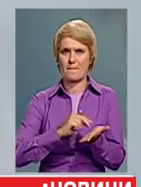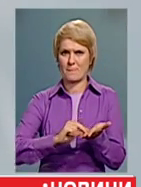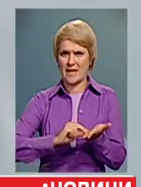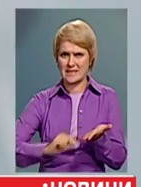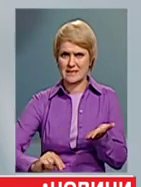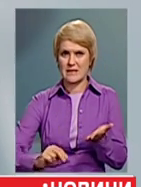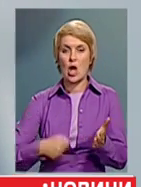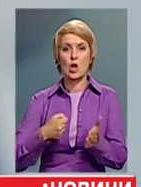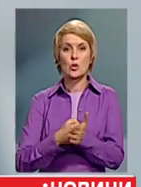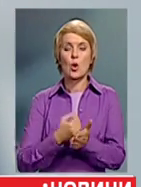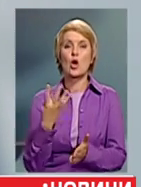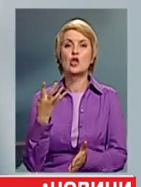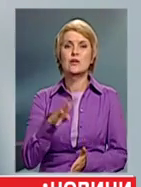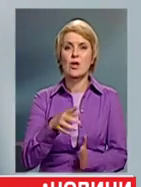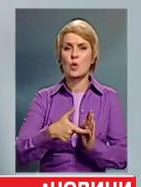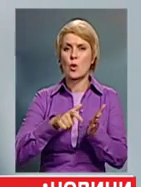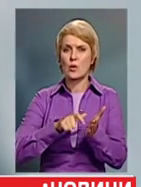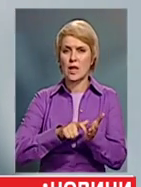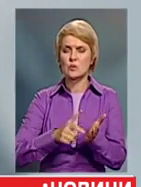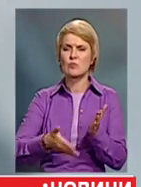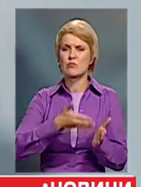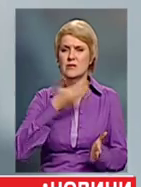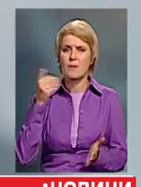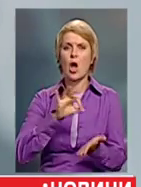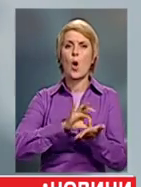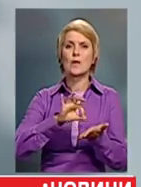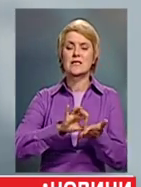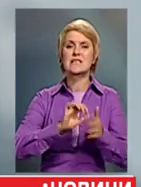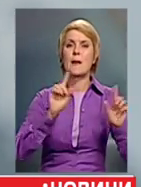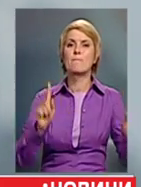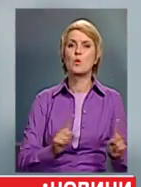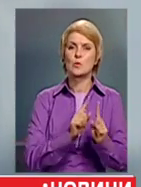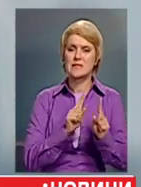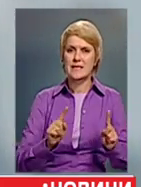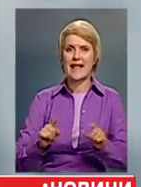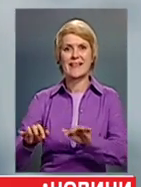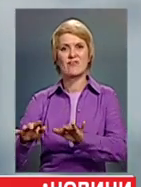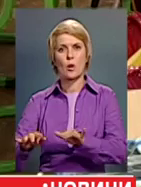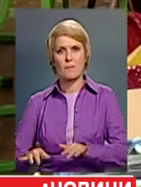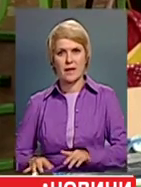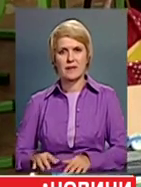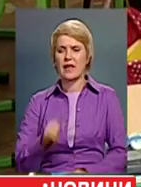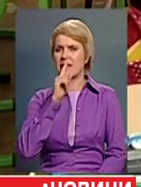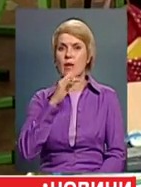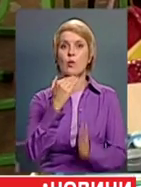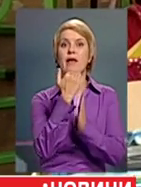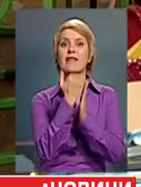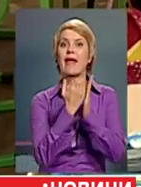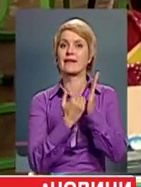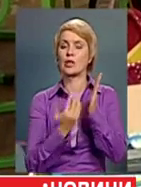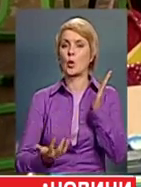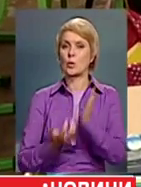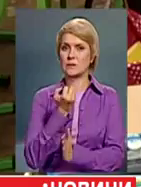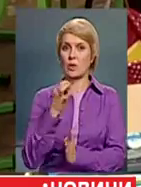буде оцінок з музики, інформатики, фізкультури та ще кількох предметів. Не складатимуть і рейтингів успішності. Про успіхи